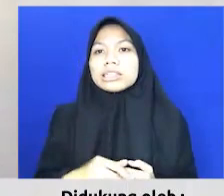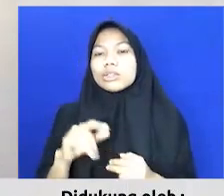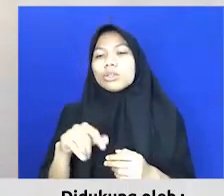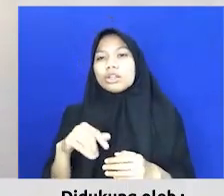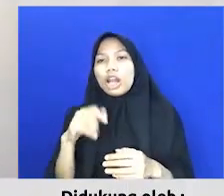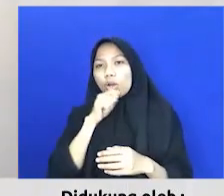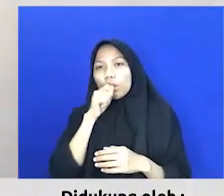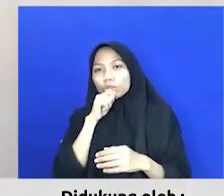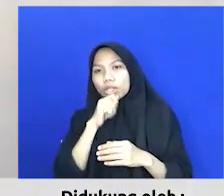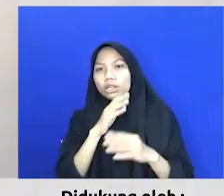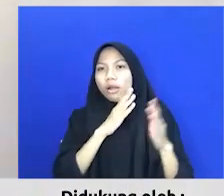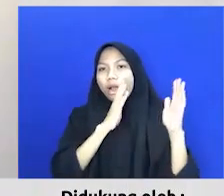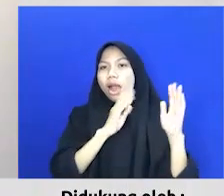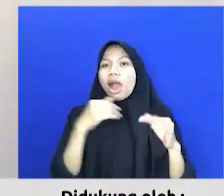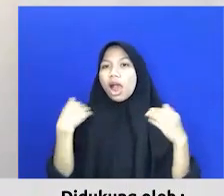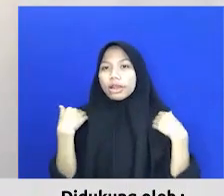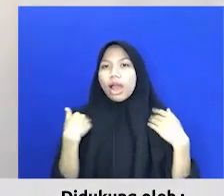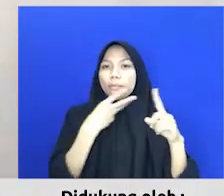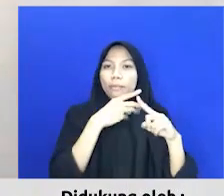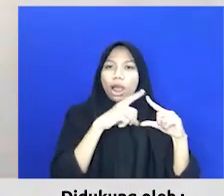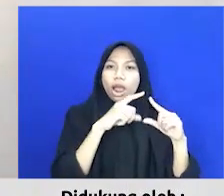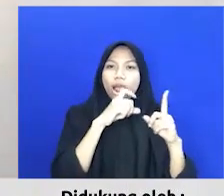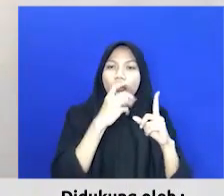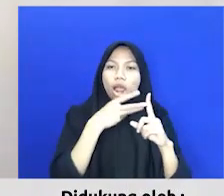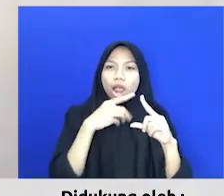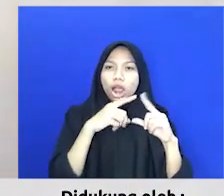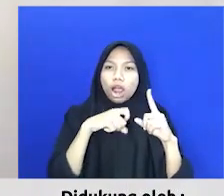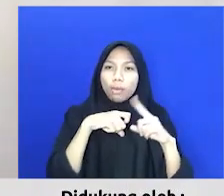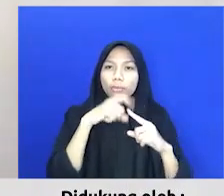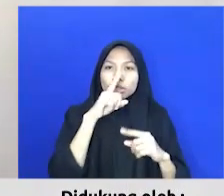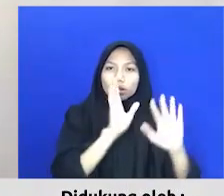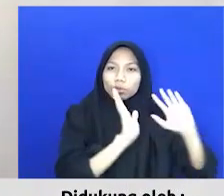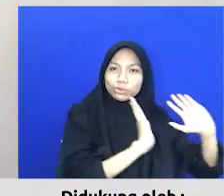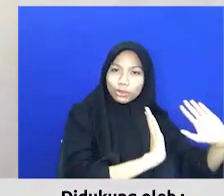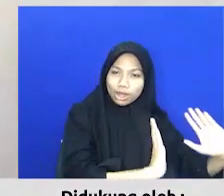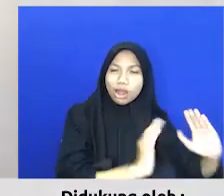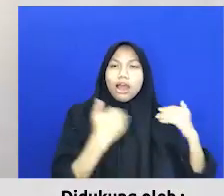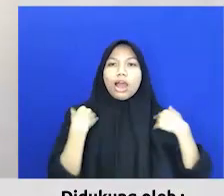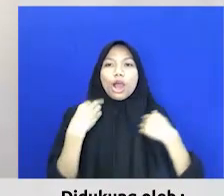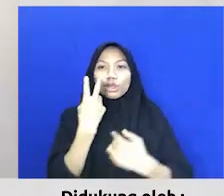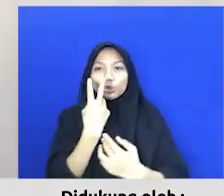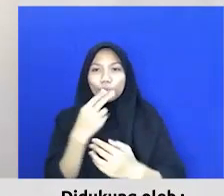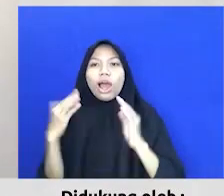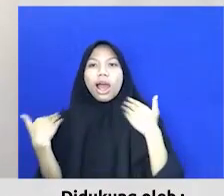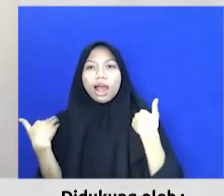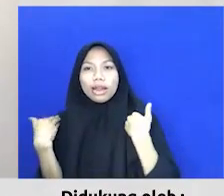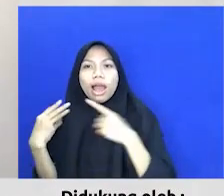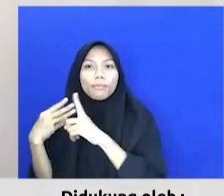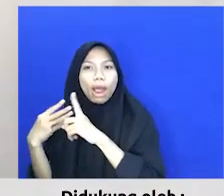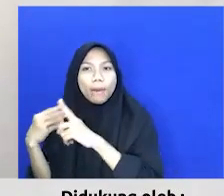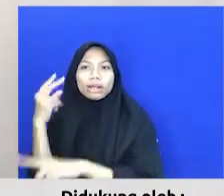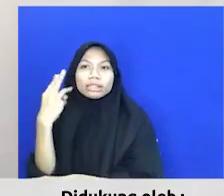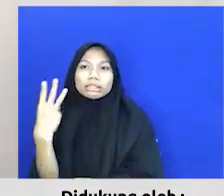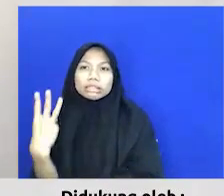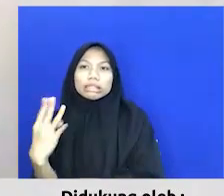Ya. Nah, di randai Simarantang ini, aduh keras betul Faro. Ini asisten.